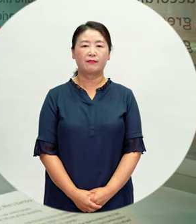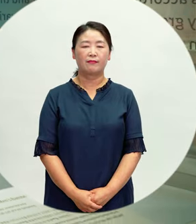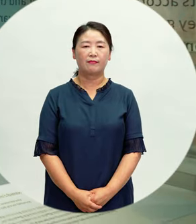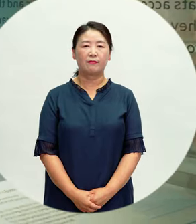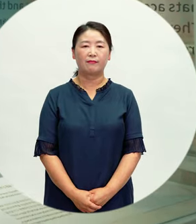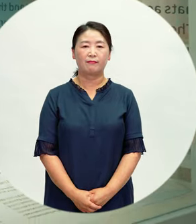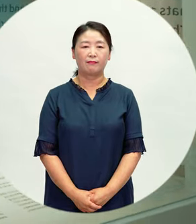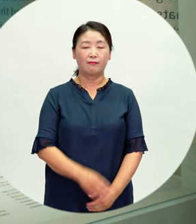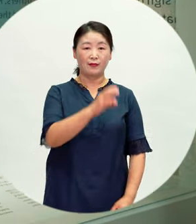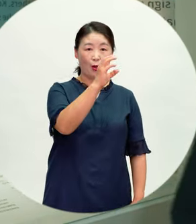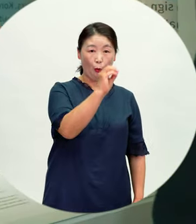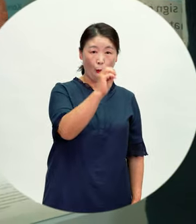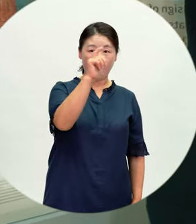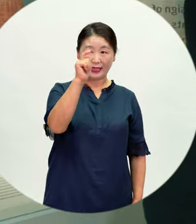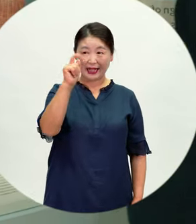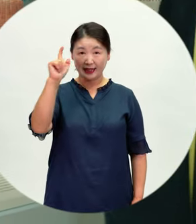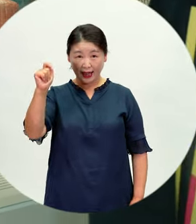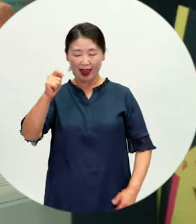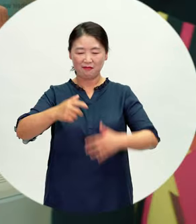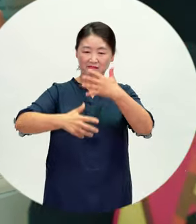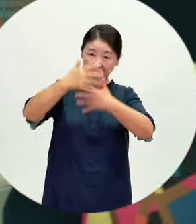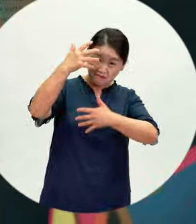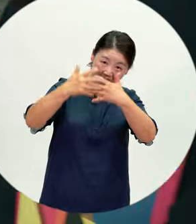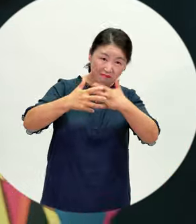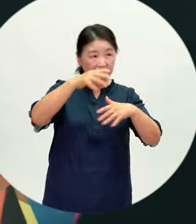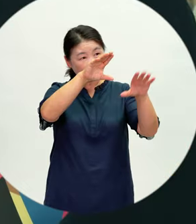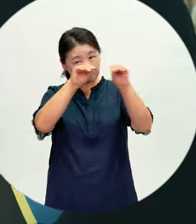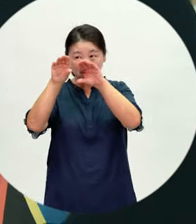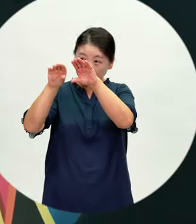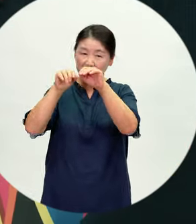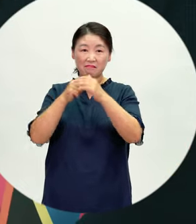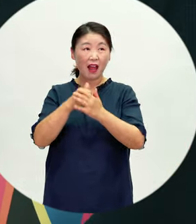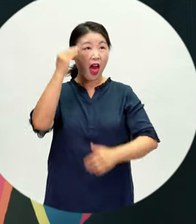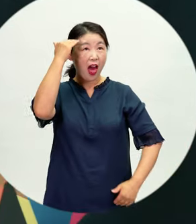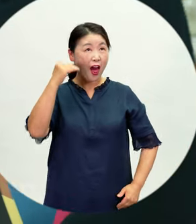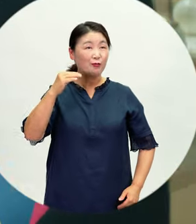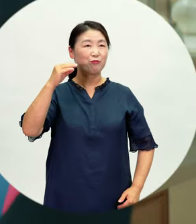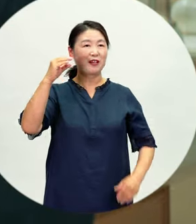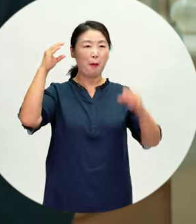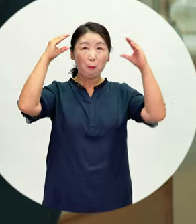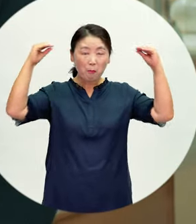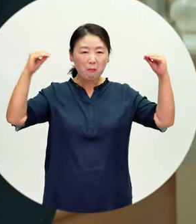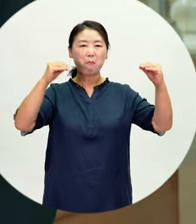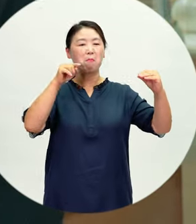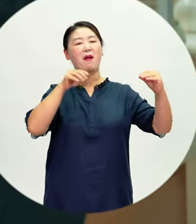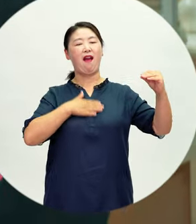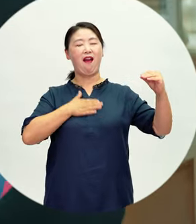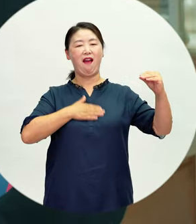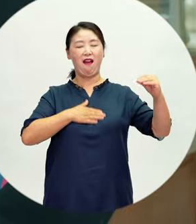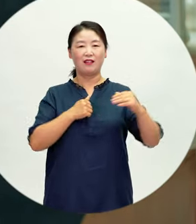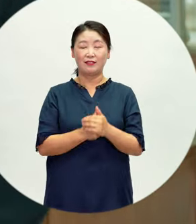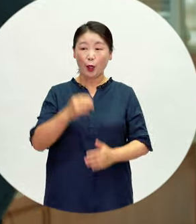이미 세계에 있는 OTT 드라마와 그리고 영화를 통해서 우리의 모자를 만나고 있습니다. 우리의 모자는